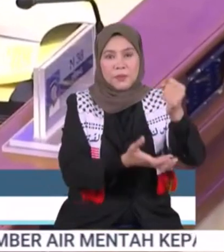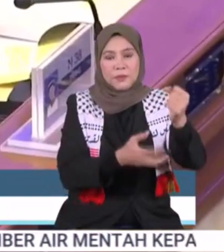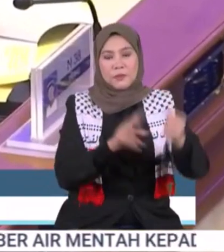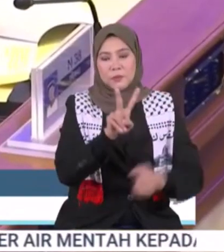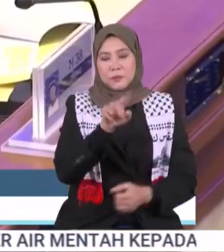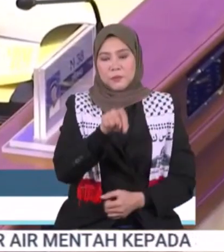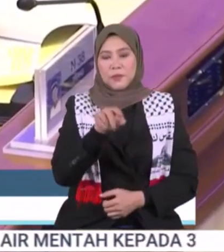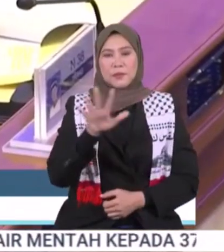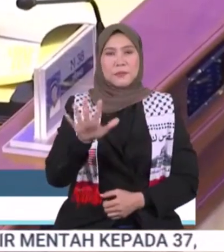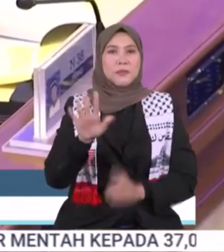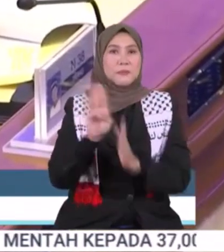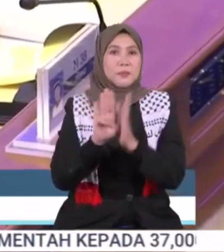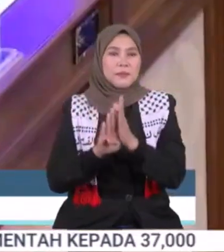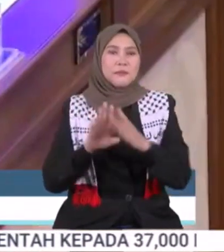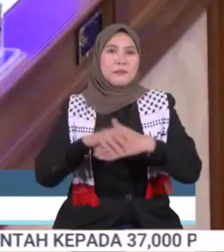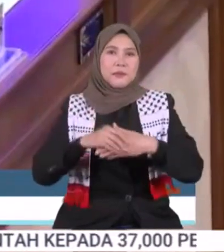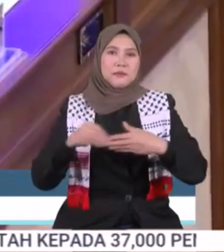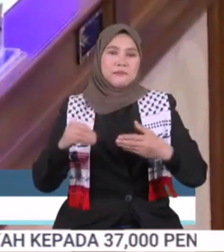RM2.5 bilion diberi tempuan.